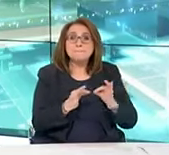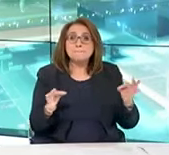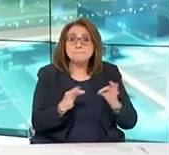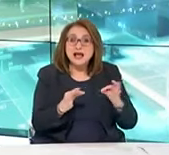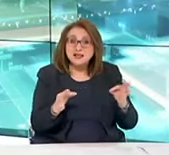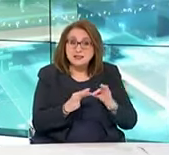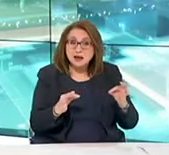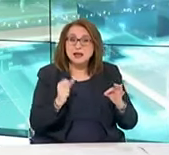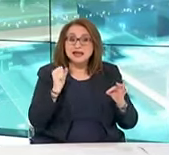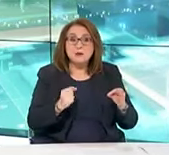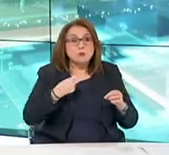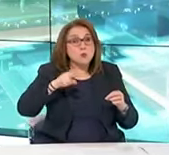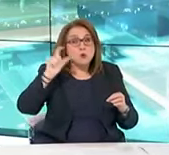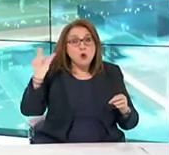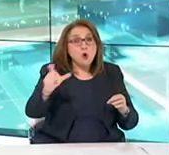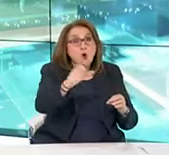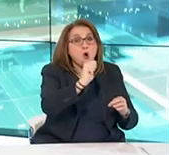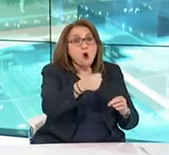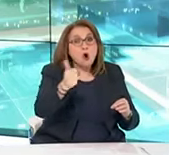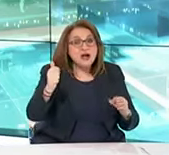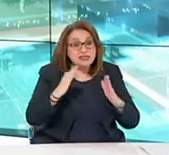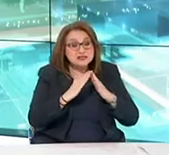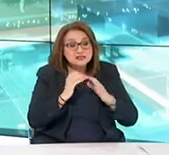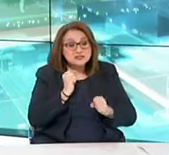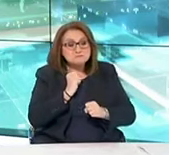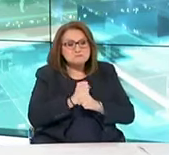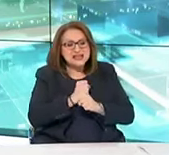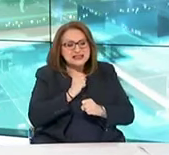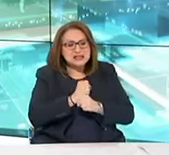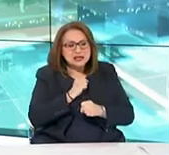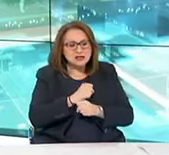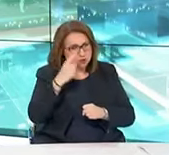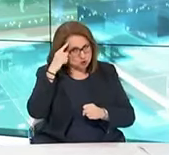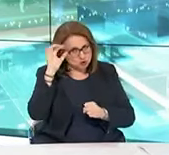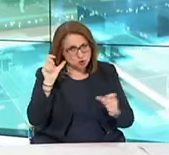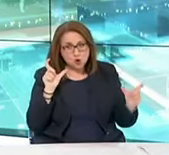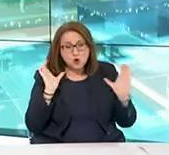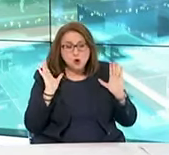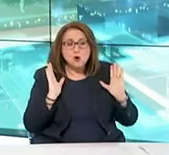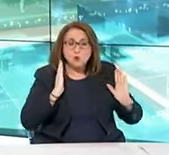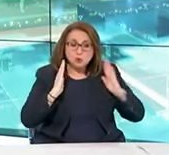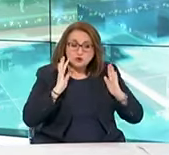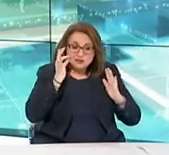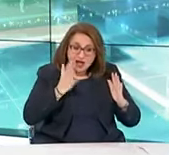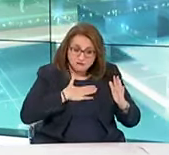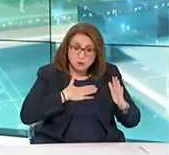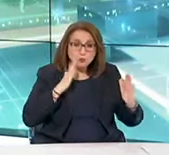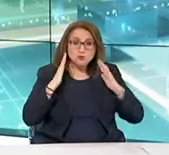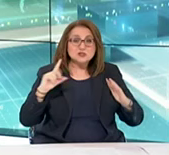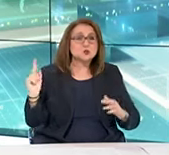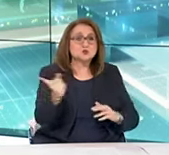και αυτοπεριορισμού για να προστατεύσουμε τους άλλους και να προστατευτούμε δεν